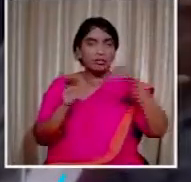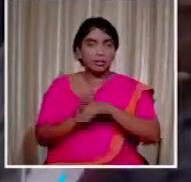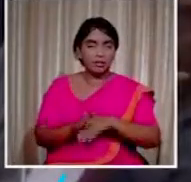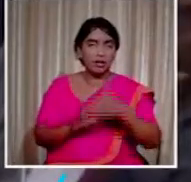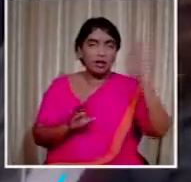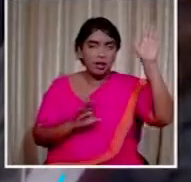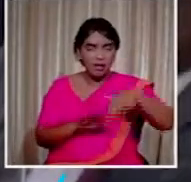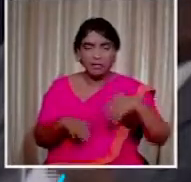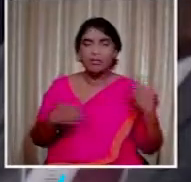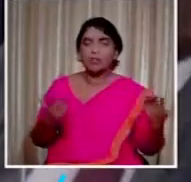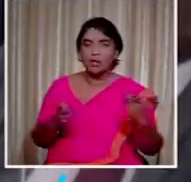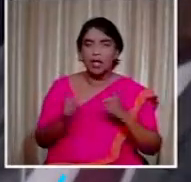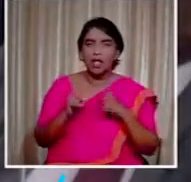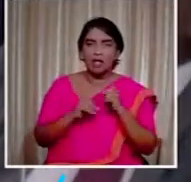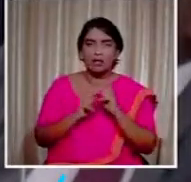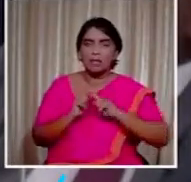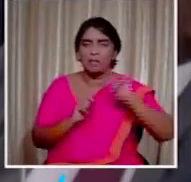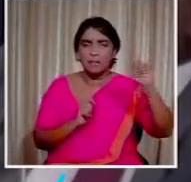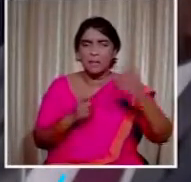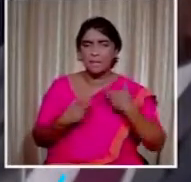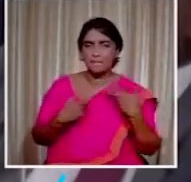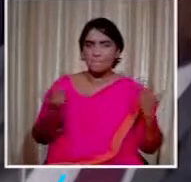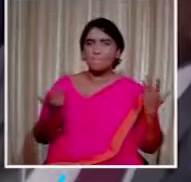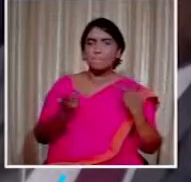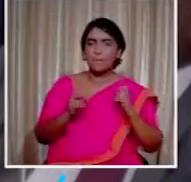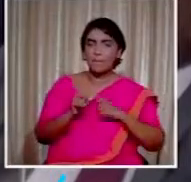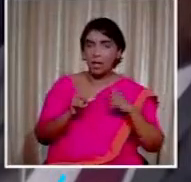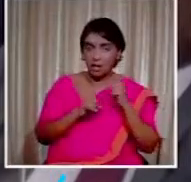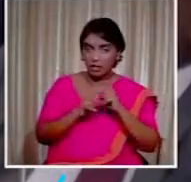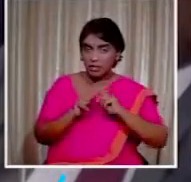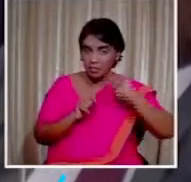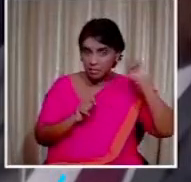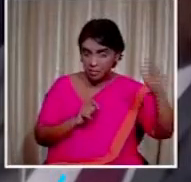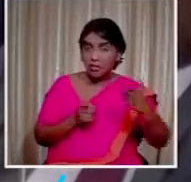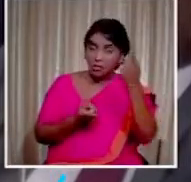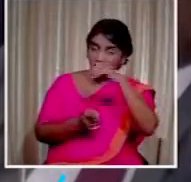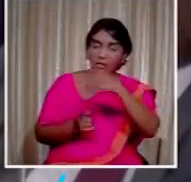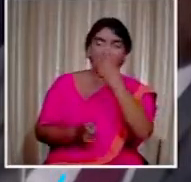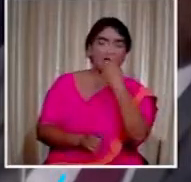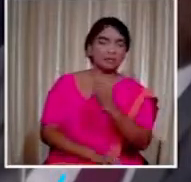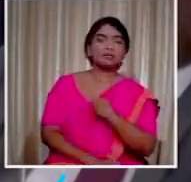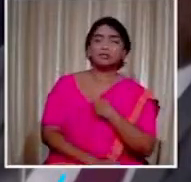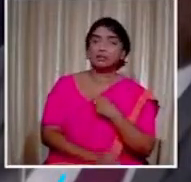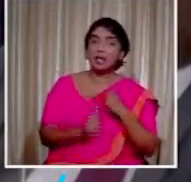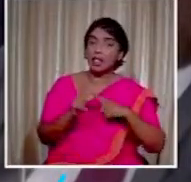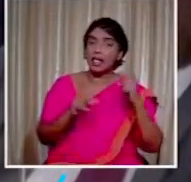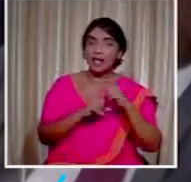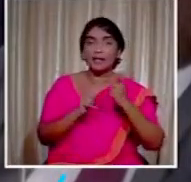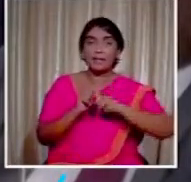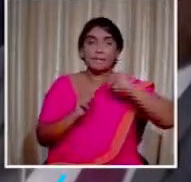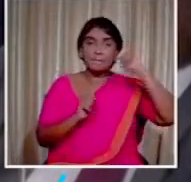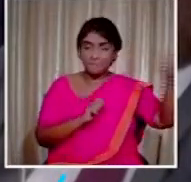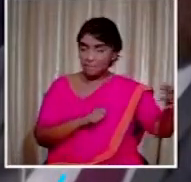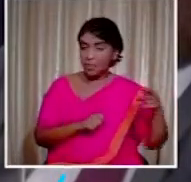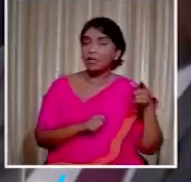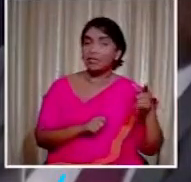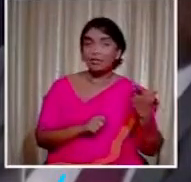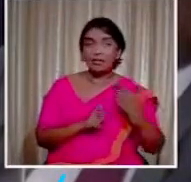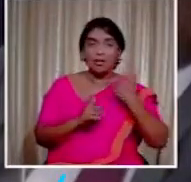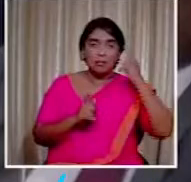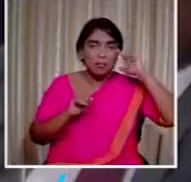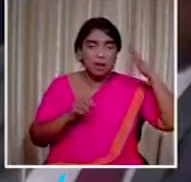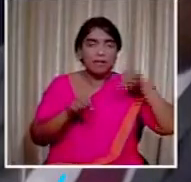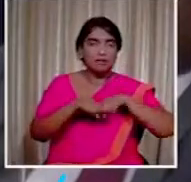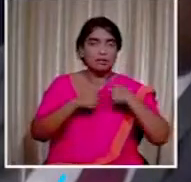නැතුව අපිට මේ පෙරගැමීම කරන්න බෑ කියන එක. ඒ පෙරගැමීම කරා නම් ඔබතුමාල්ලම තමයි නැගිටලා කියන්නේ මෙන්න මේ පෙරගැමීමක් කළා තියෙනවා කවදාක්වත් දන්නේ